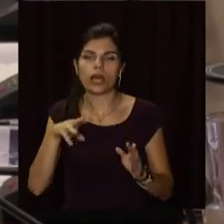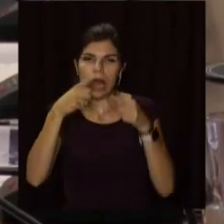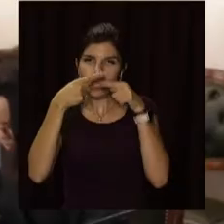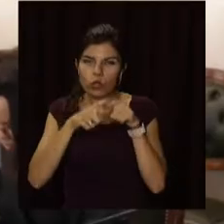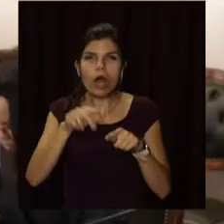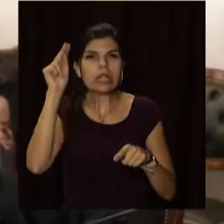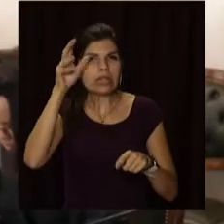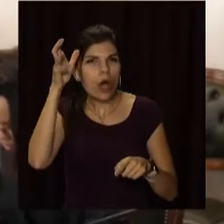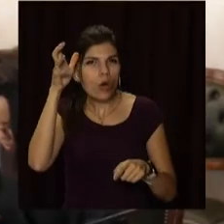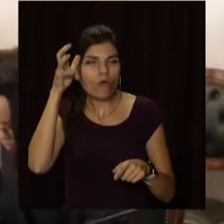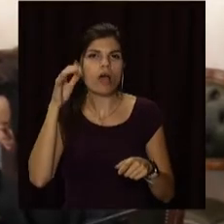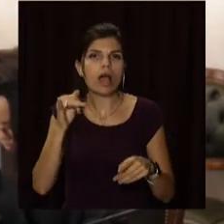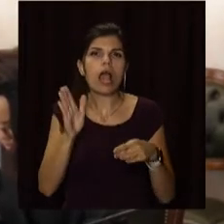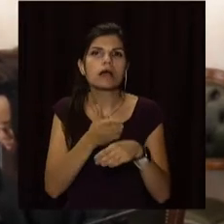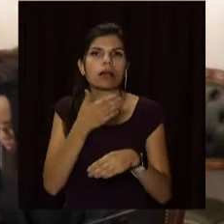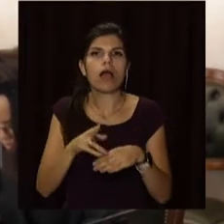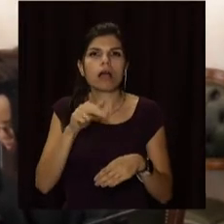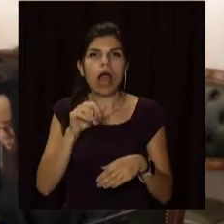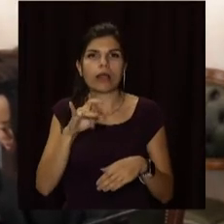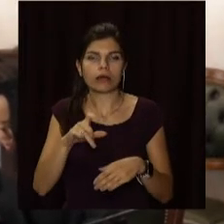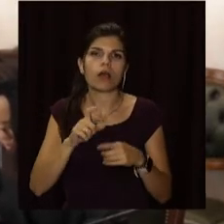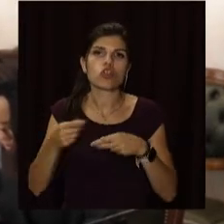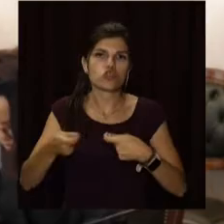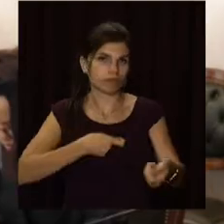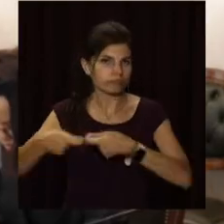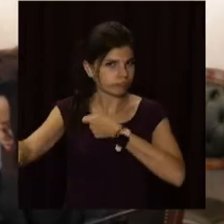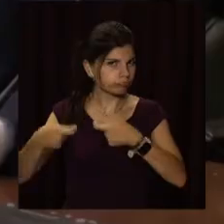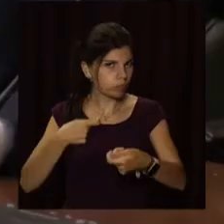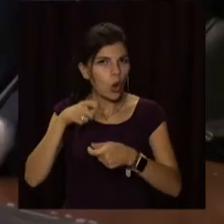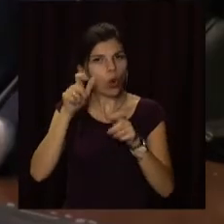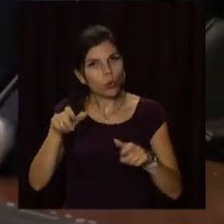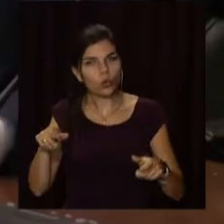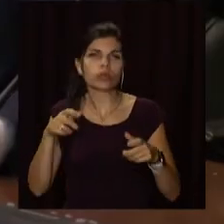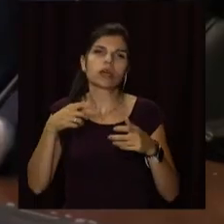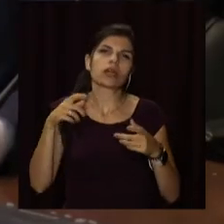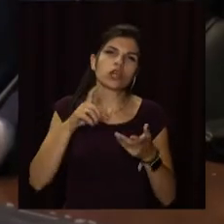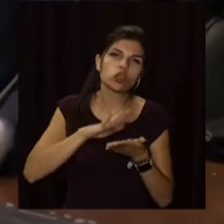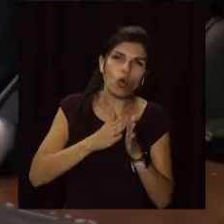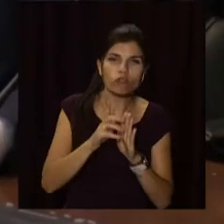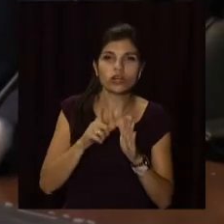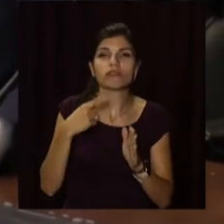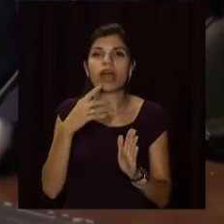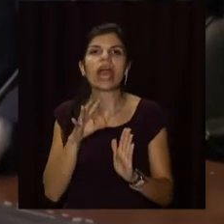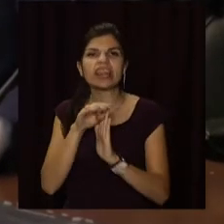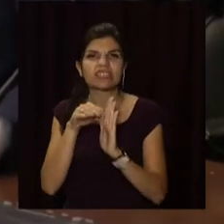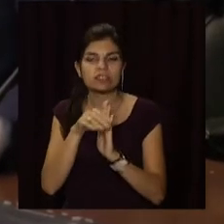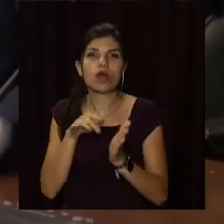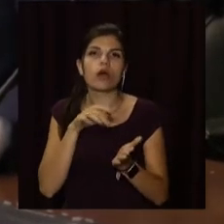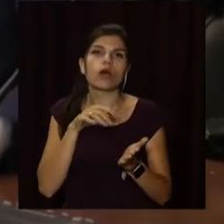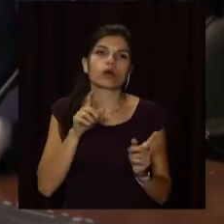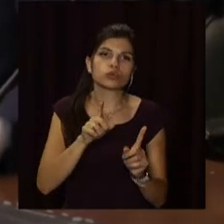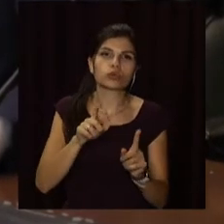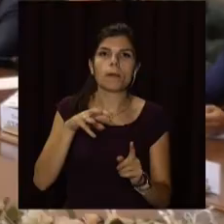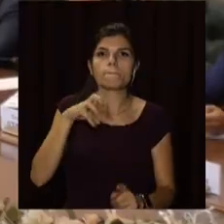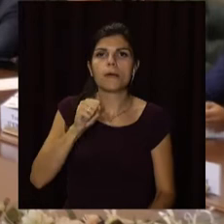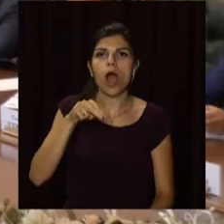технологічного, наукового та кадрового потенціалу обох сторін. Крім того, гостям представили інвестиційний путівник та інтерактивну